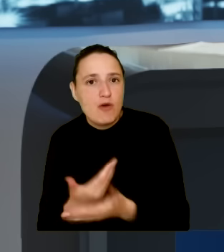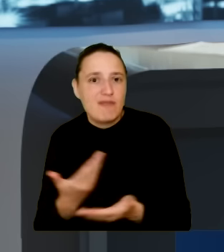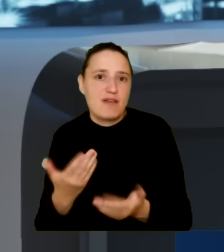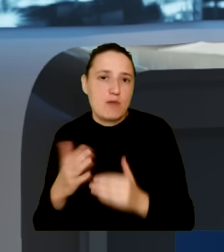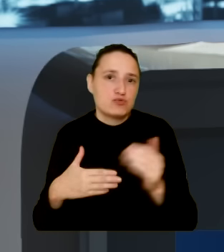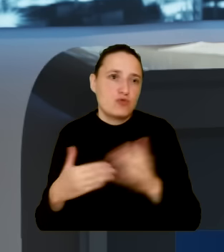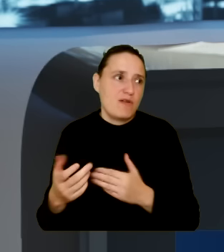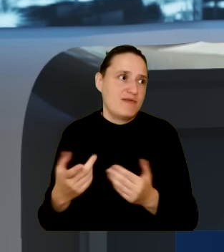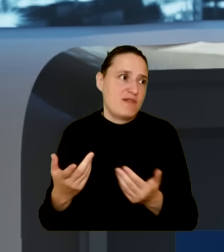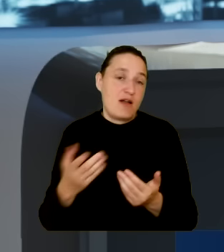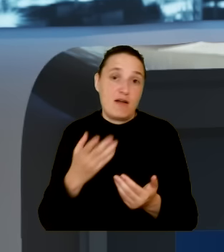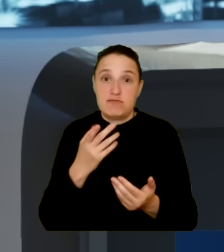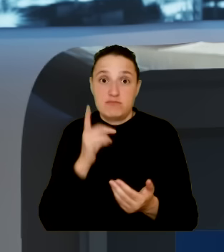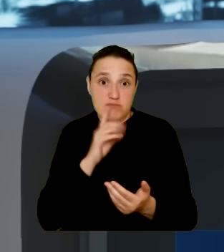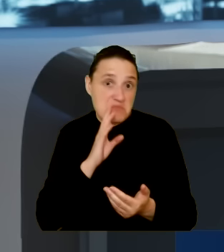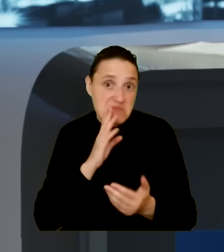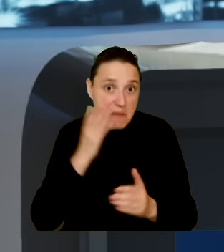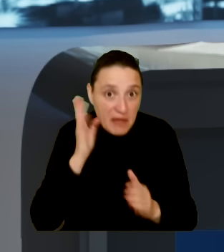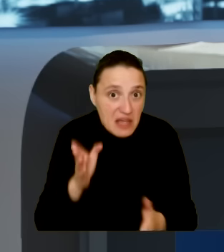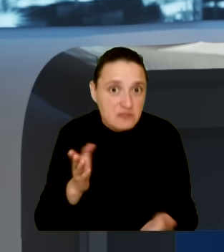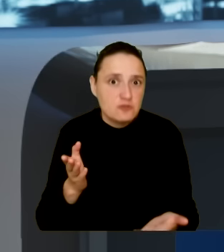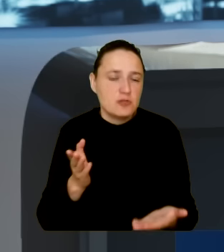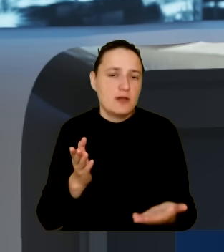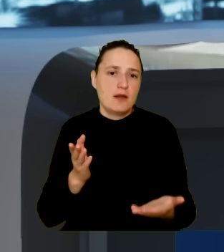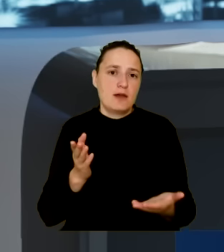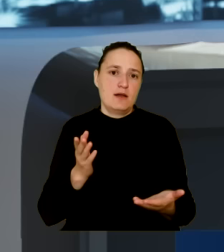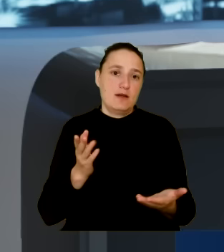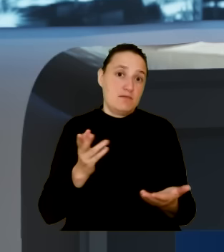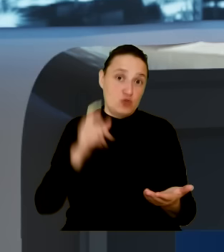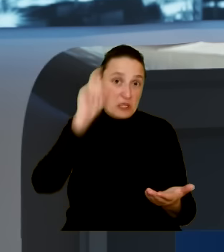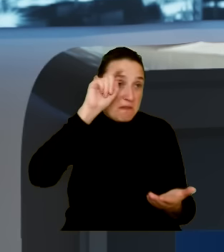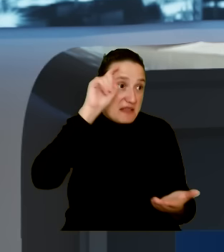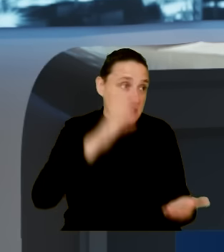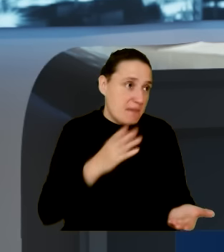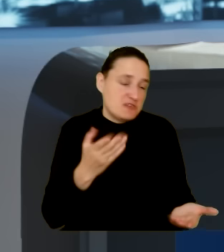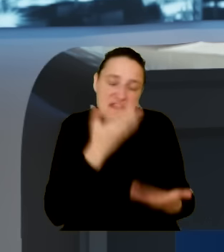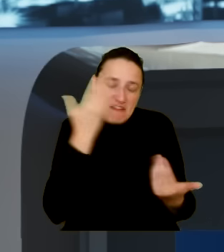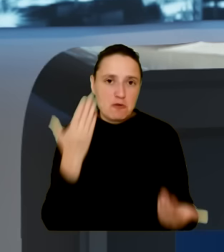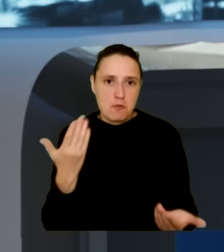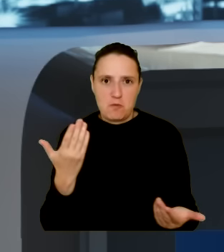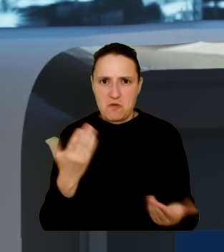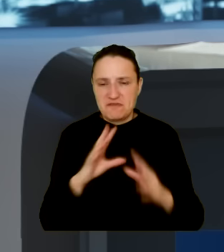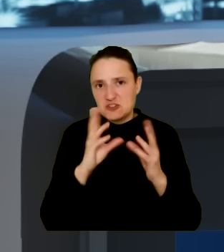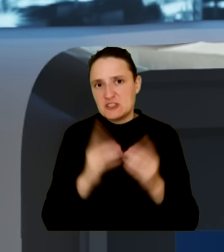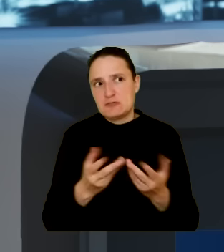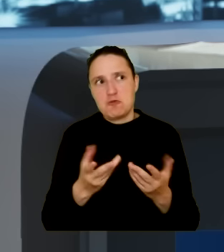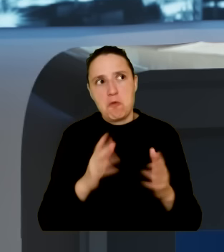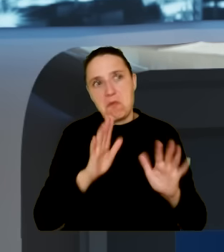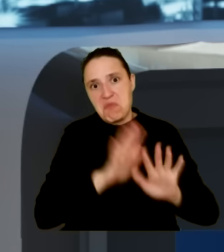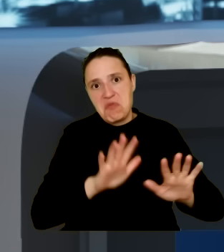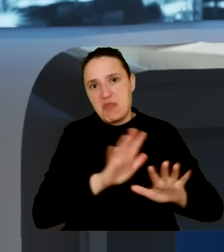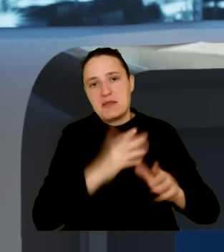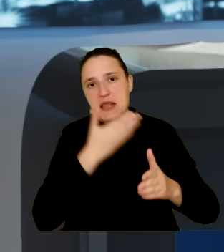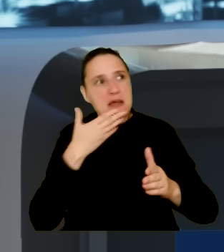to podobno też nie do końca będzie, być może ta niemiecka ma być. I to tak wszystko takie rozbywane, a tutaj no,